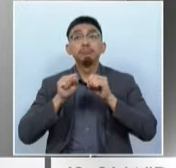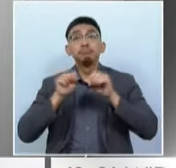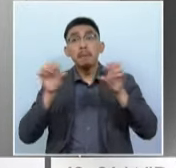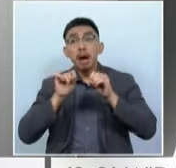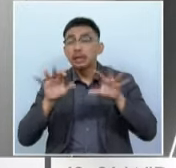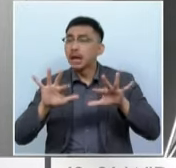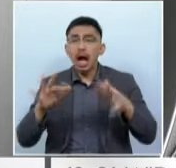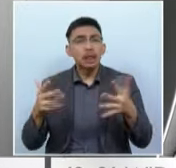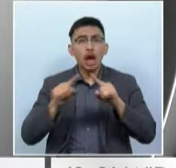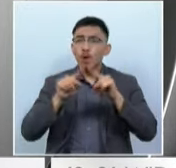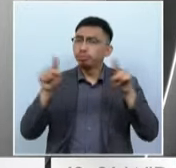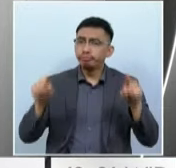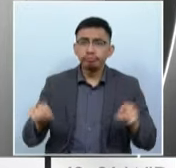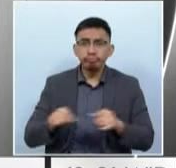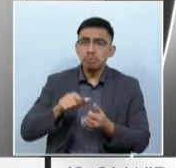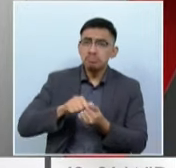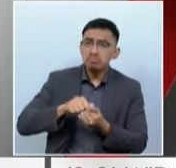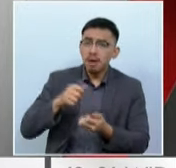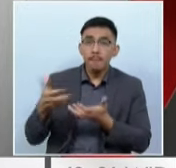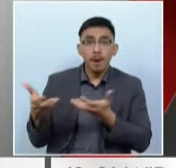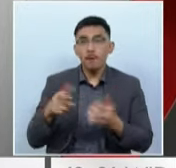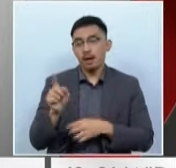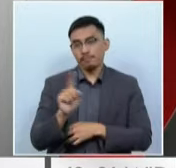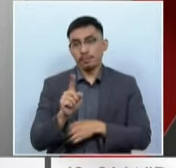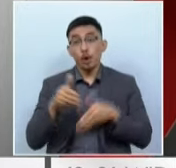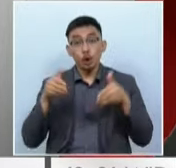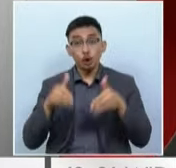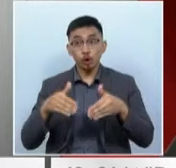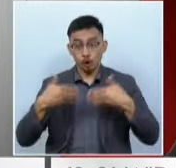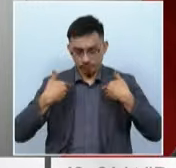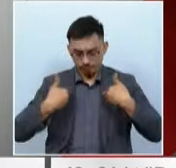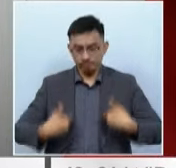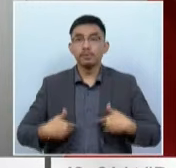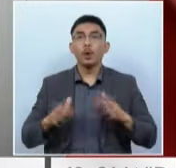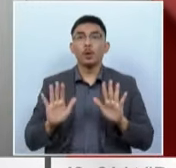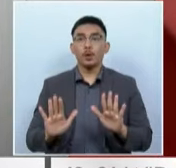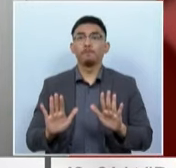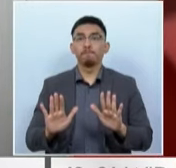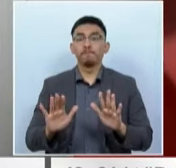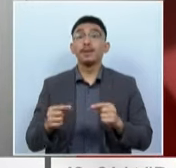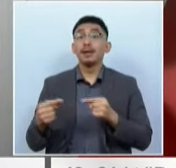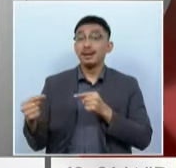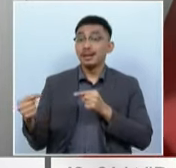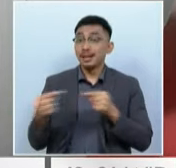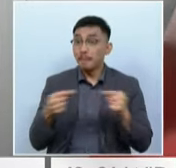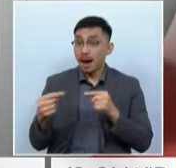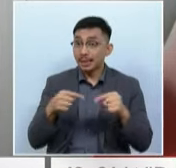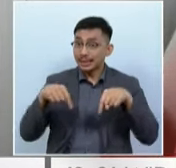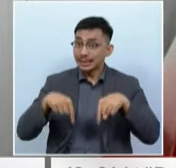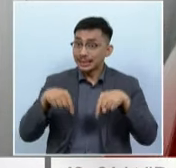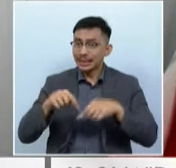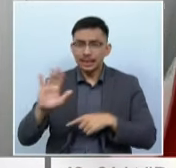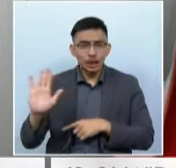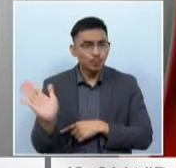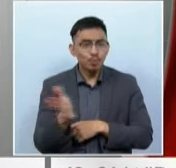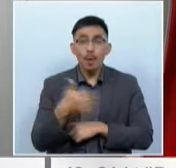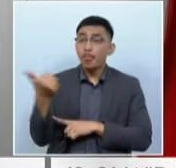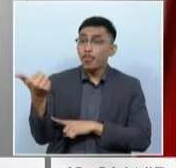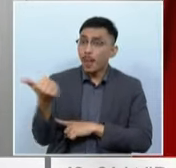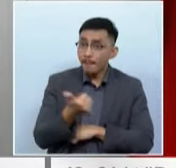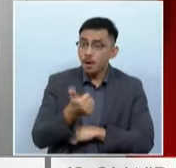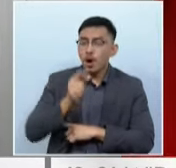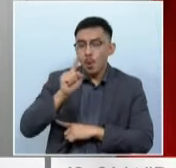kecuali atribut yang melekat di badan selama acara debat berlangsung tamu undangan wajib menjaga ketertiban dan tidak